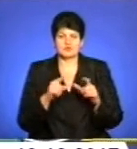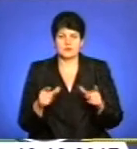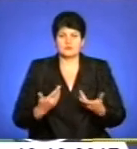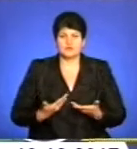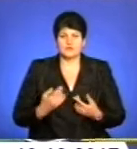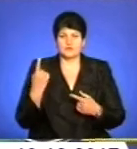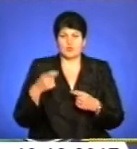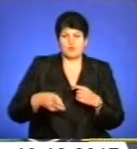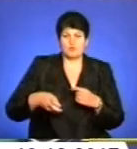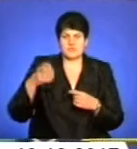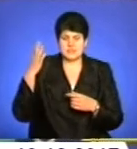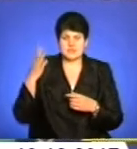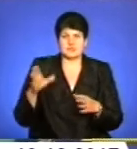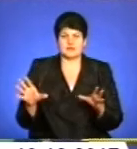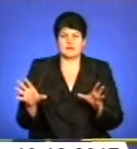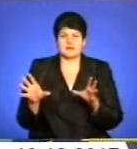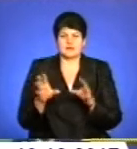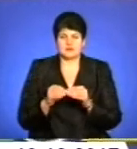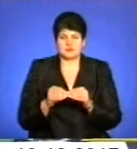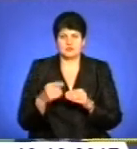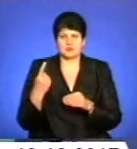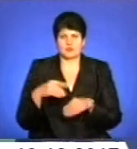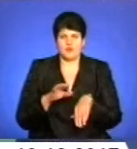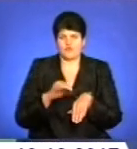одному під'їзді з одним із хворих.